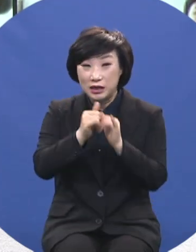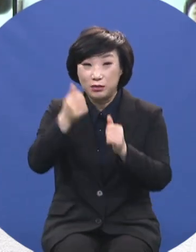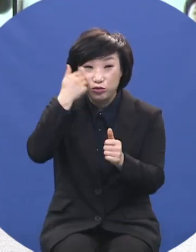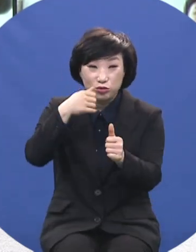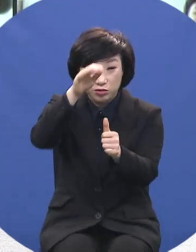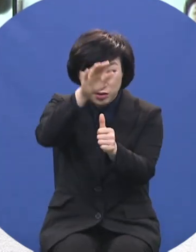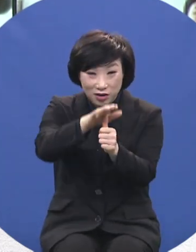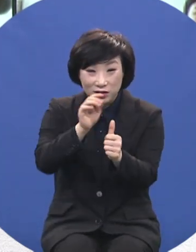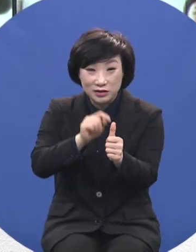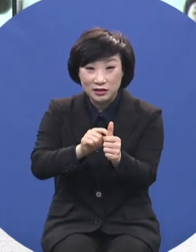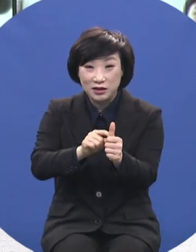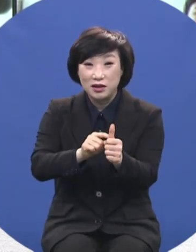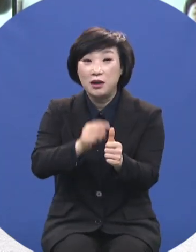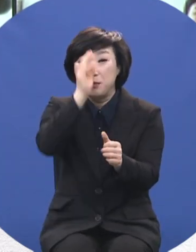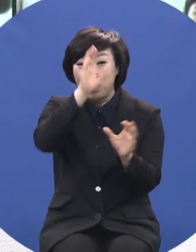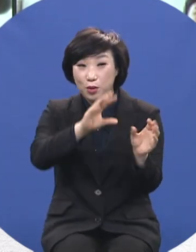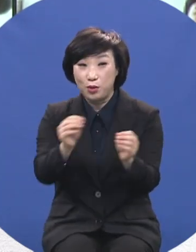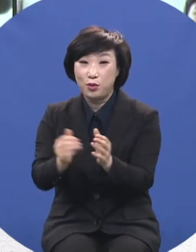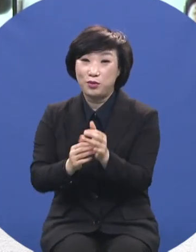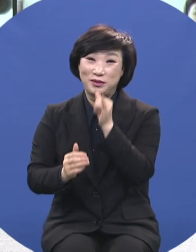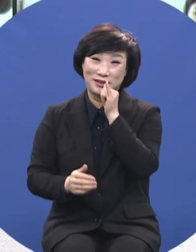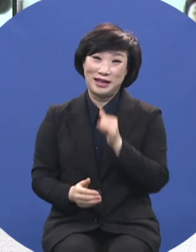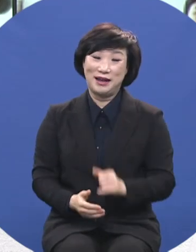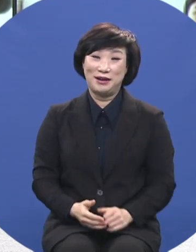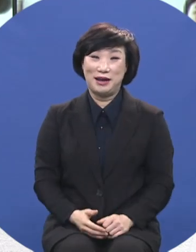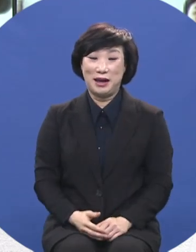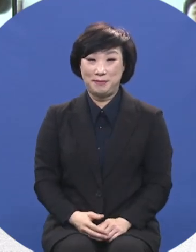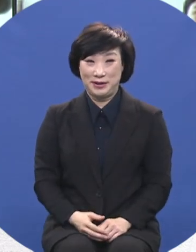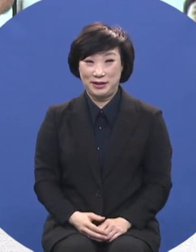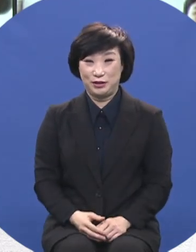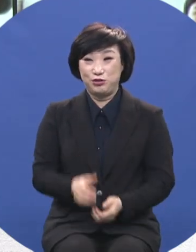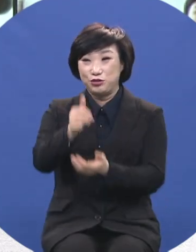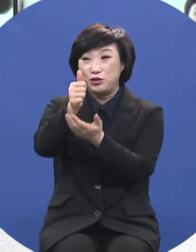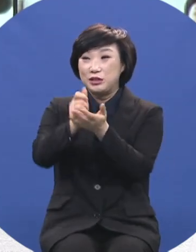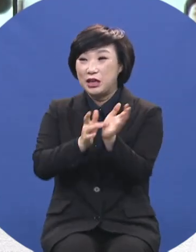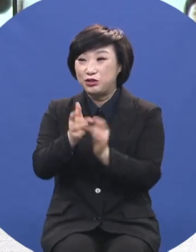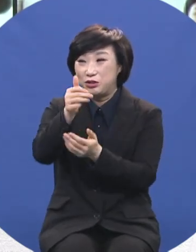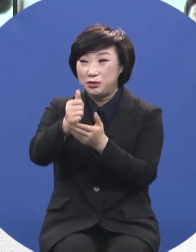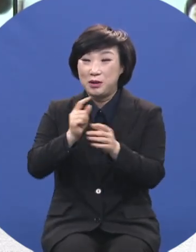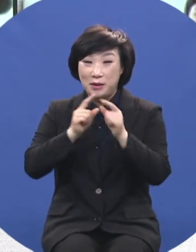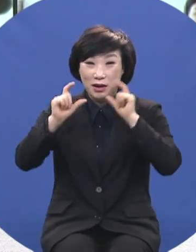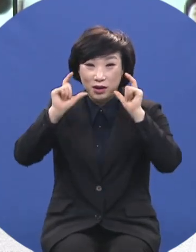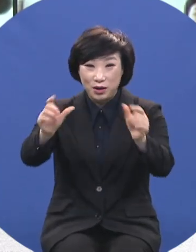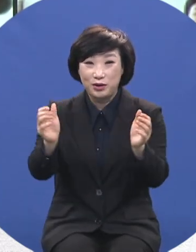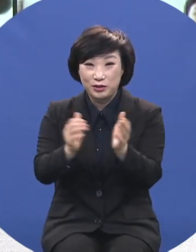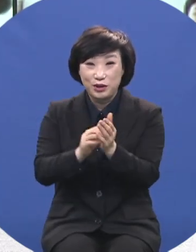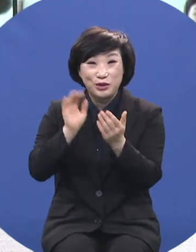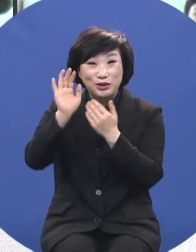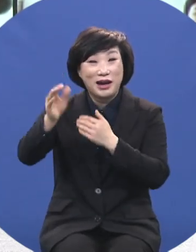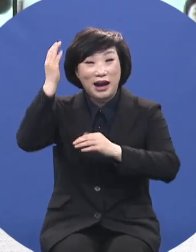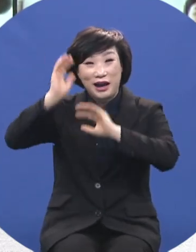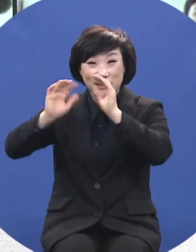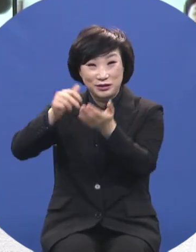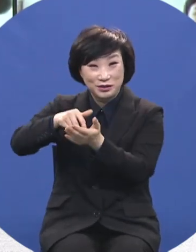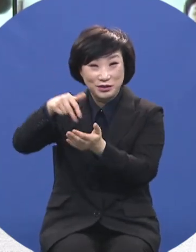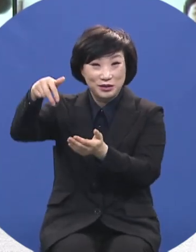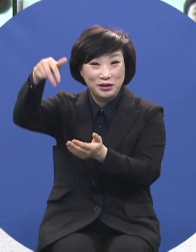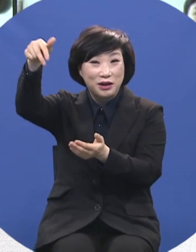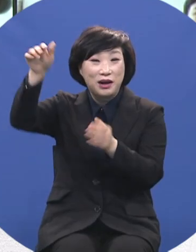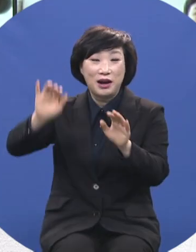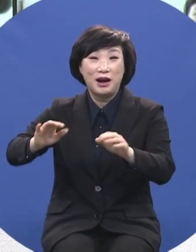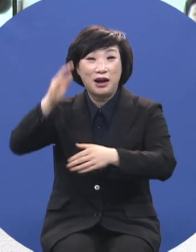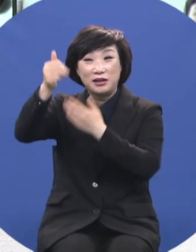병든 사람에게 손을 얹은즉 나으리라 하시더라. 주 예수께서 말씀을 마치신 후에 하늘을